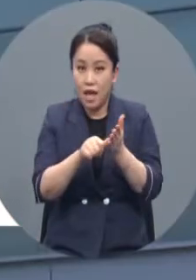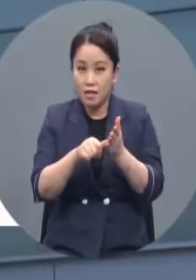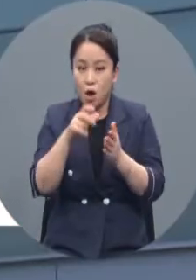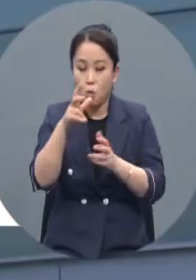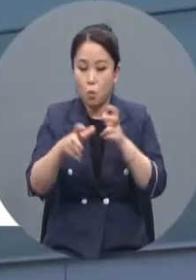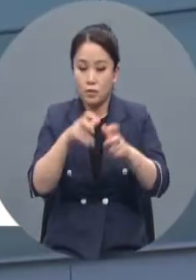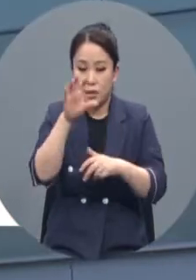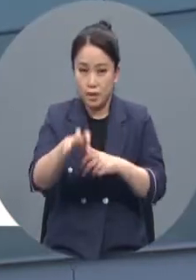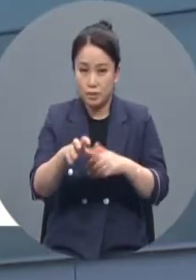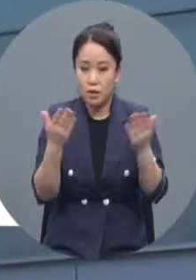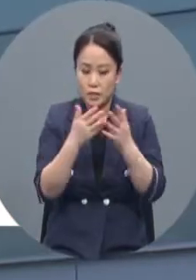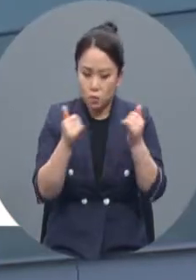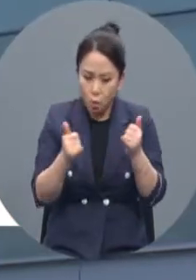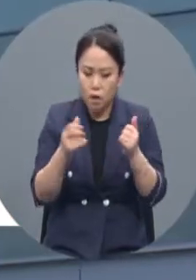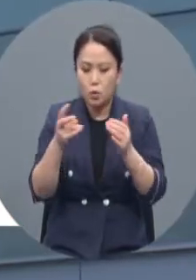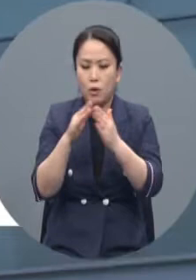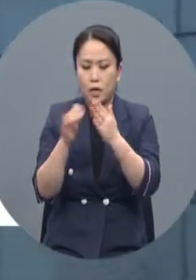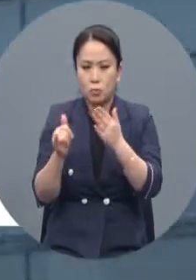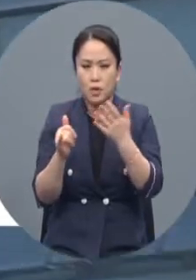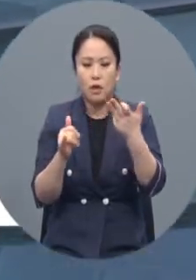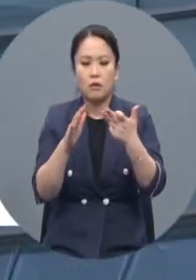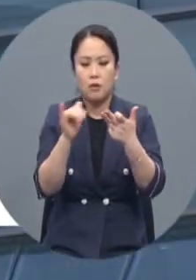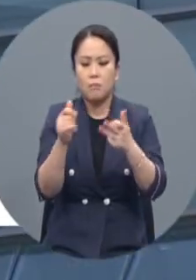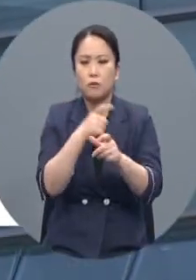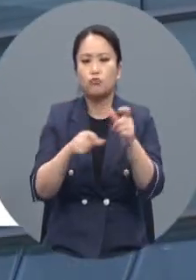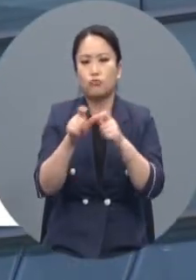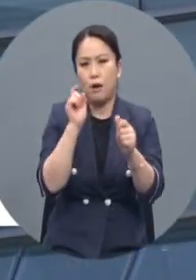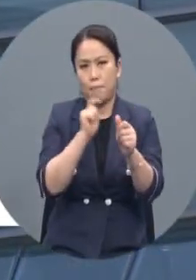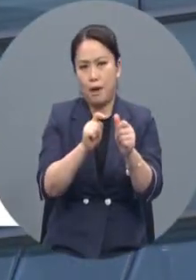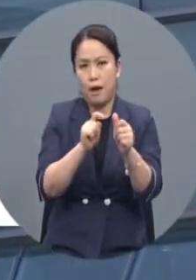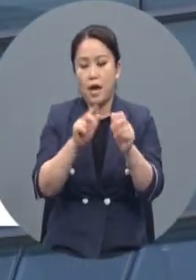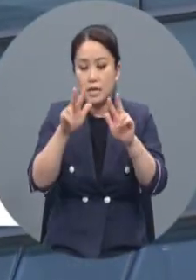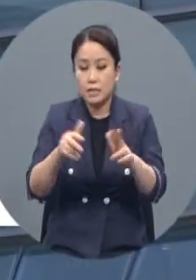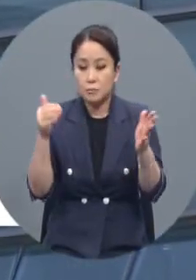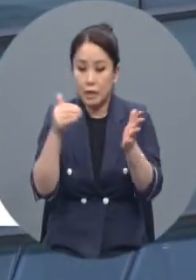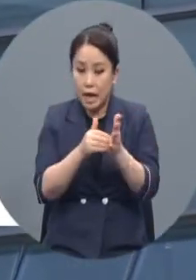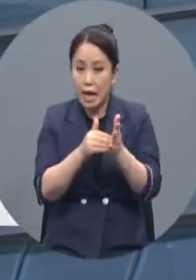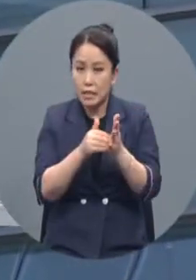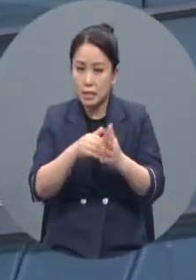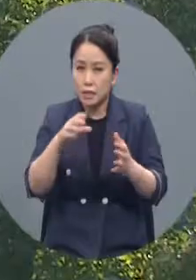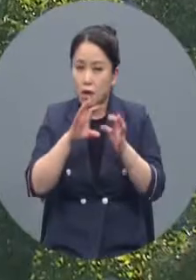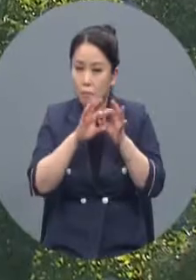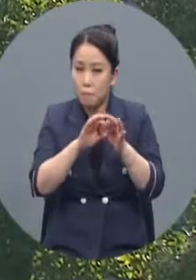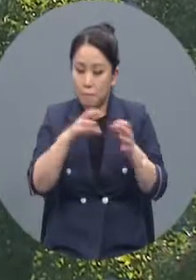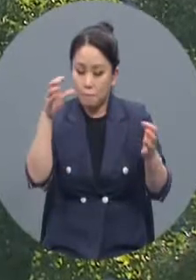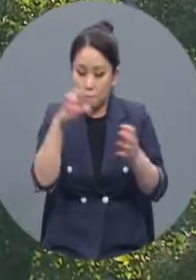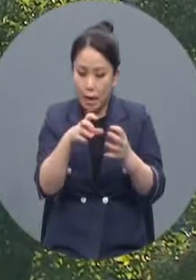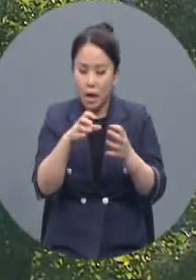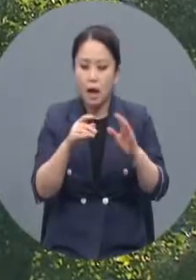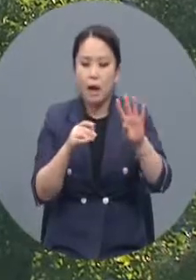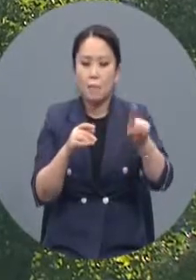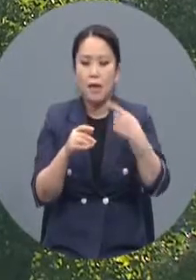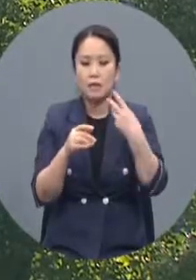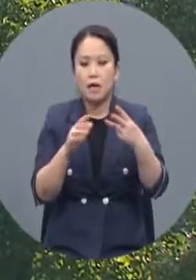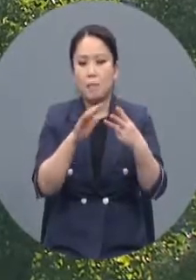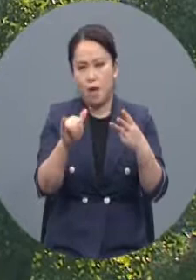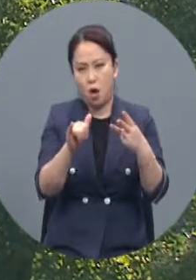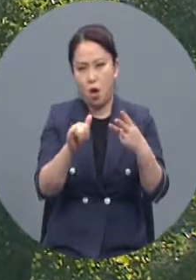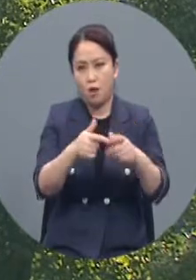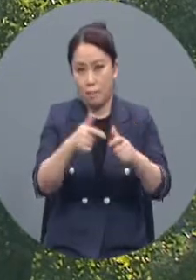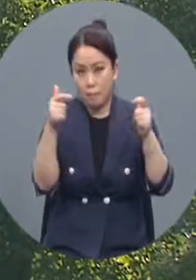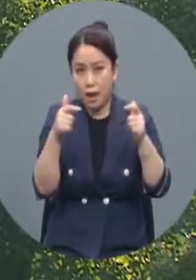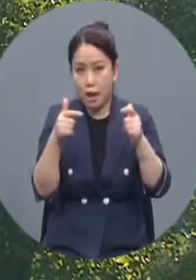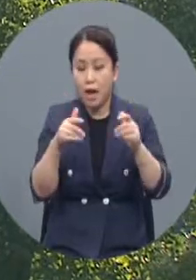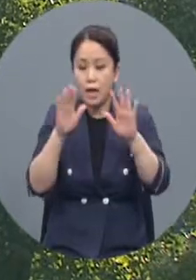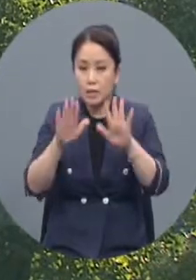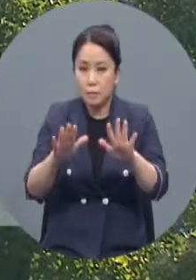종사자와 가족 등 18명이 추가로 확증 돼 지금까지의 관련 없진 자가 백 세 명으로 늘어났습니다 부산 씨는